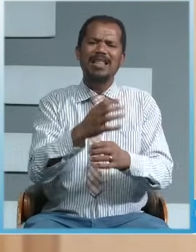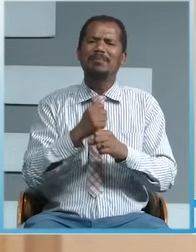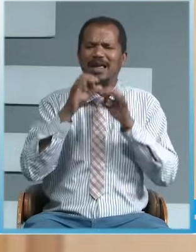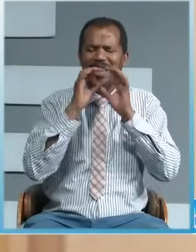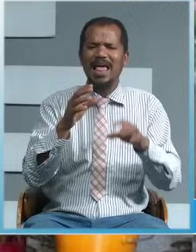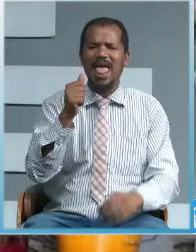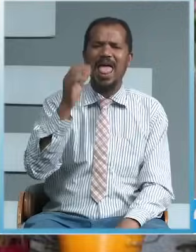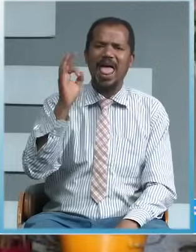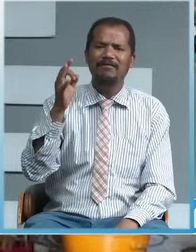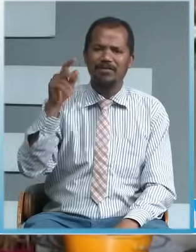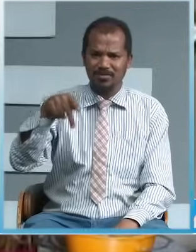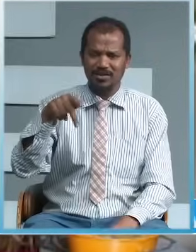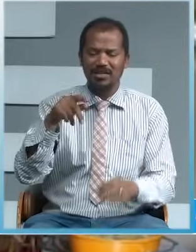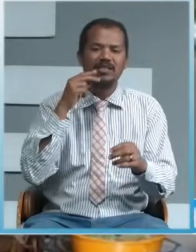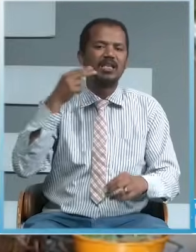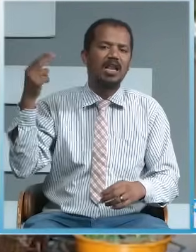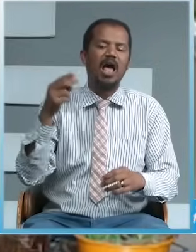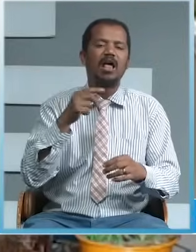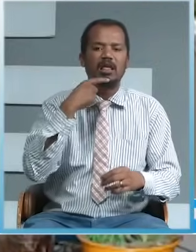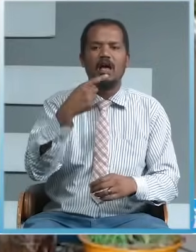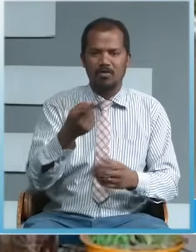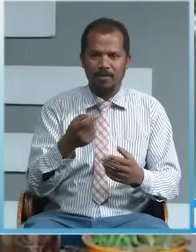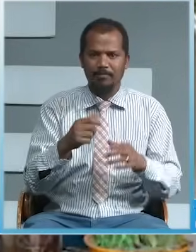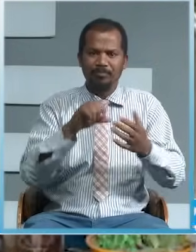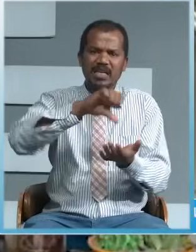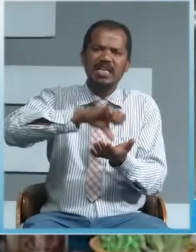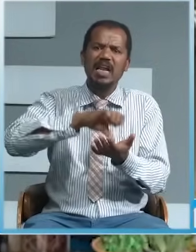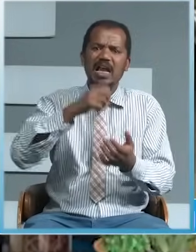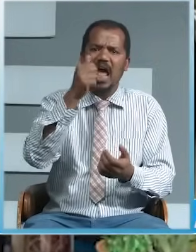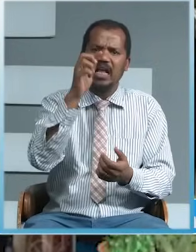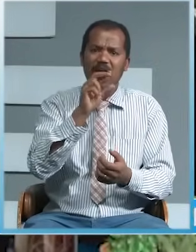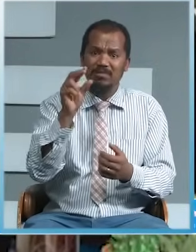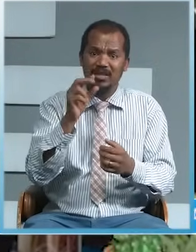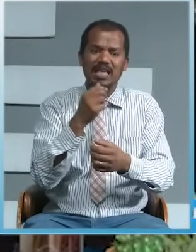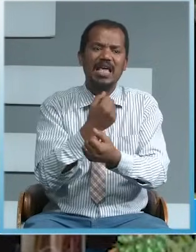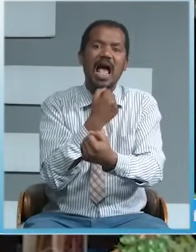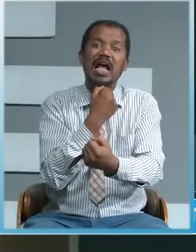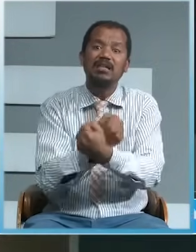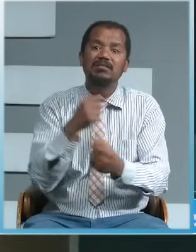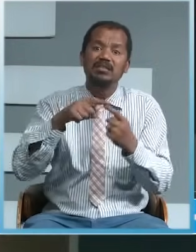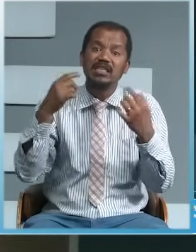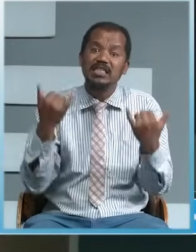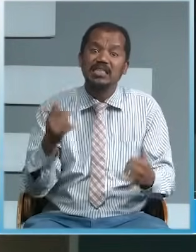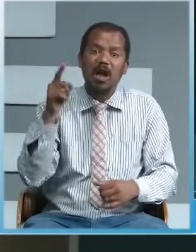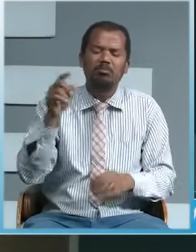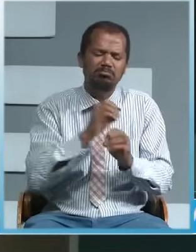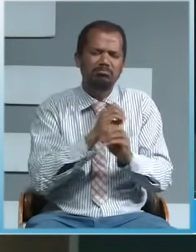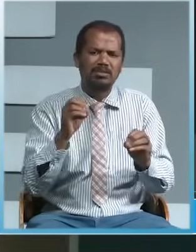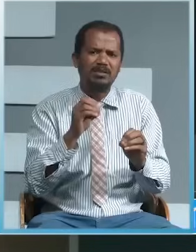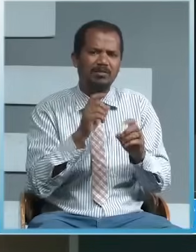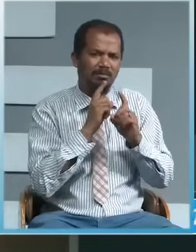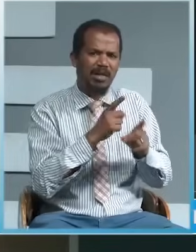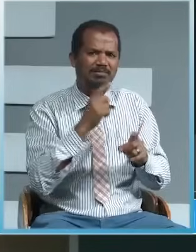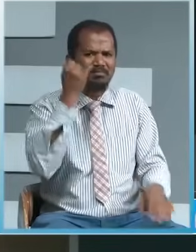የሌለው ነው ሲል ኤኤፍፒ የዜና ወኪል ዘግቧል። ከኢራን አቃቤ ሕግም ሆነ ከማረሚያ ቤት አስተዳዳሪዎች እስካሁን ምንም